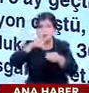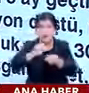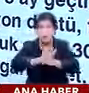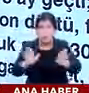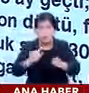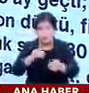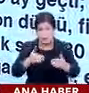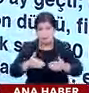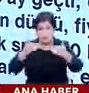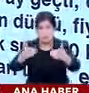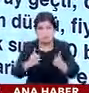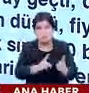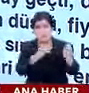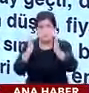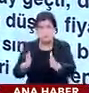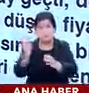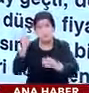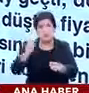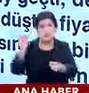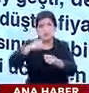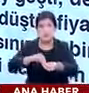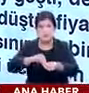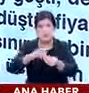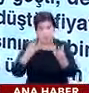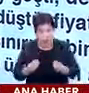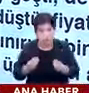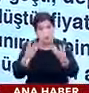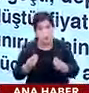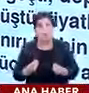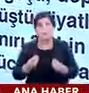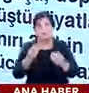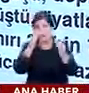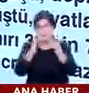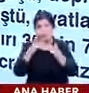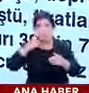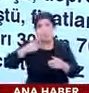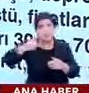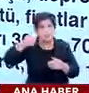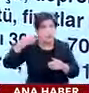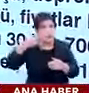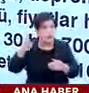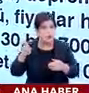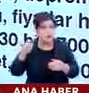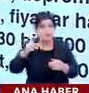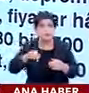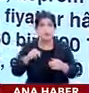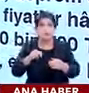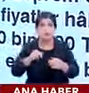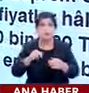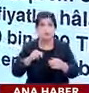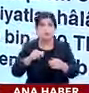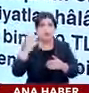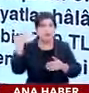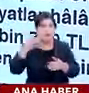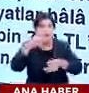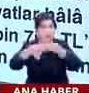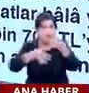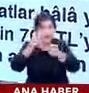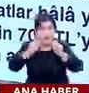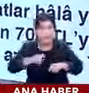gerekli Peki bu mümkün mü Evet Mümkün çünkü Cumhurbaşkanı Erdoğan bunu sinyallerini vermişti